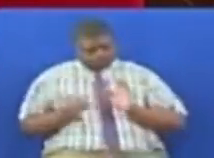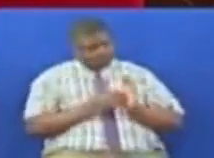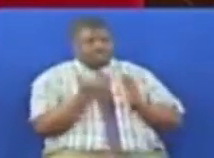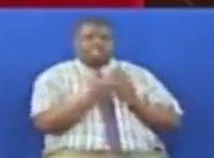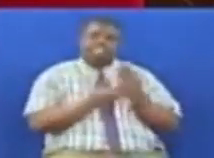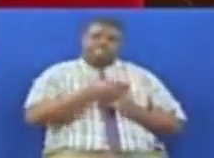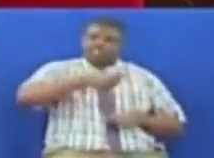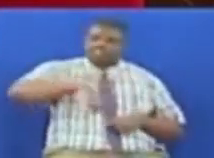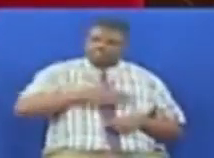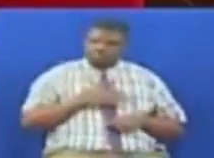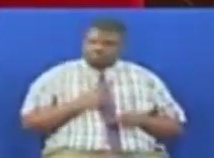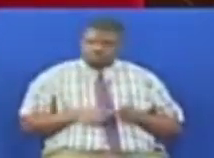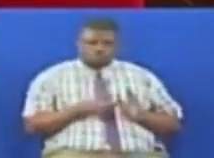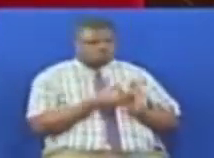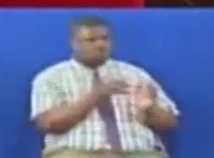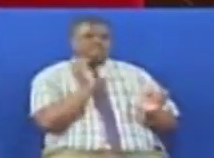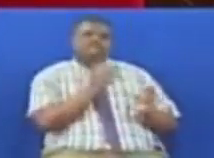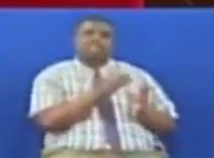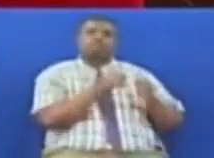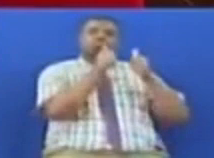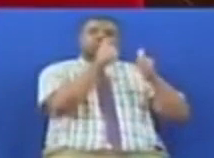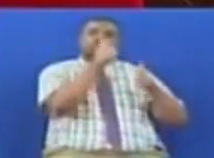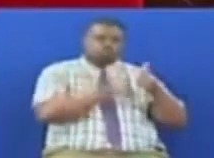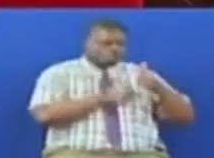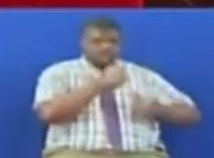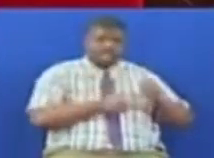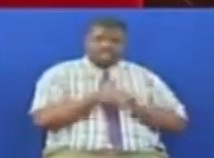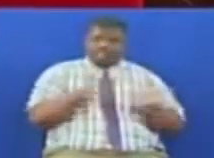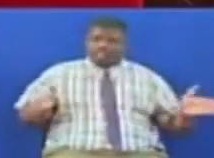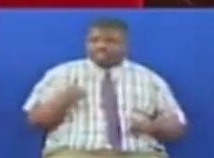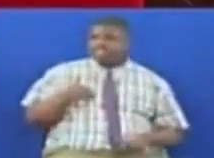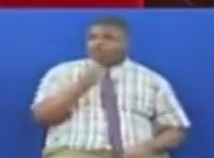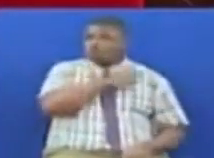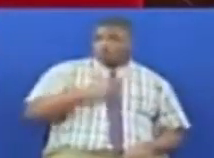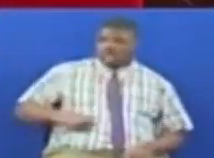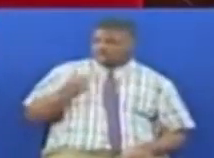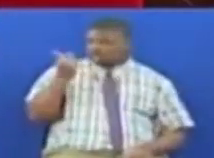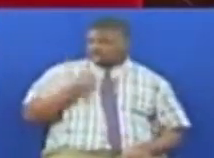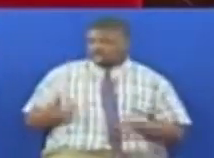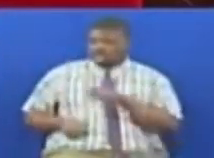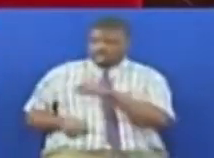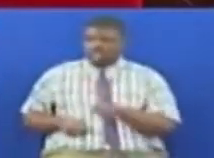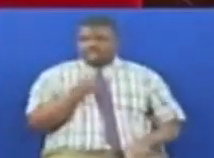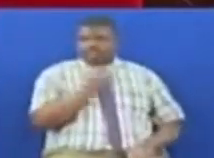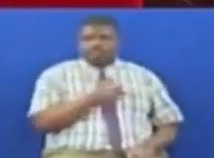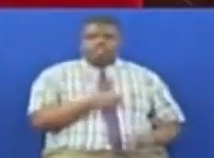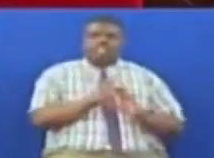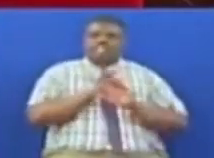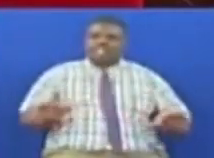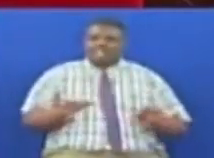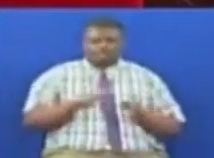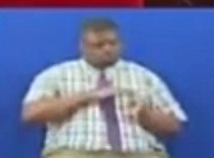yetu kujitokeza kuonyesha nia ya kugombea nafasi ya urais wa Jamhuri ya Muungano wa Tanzania, na wapongeza ambao tayari